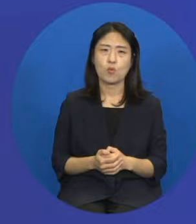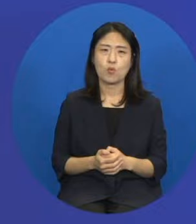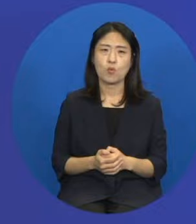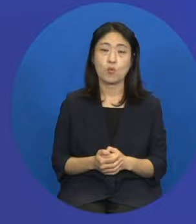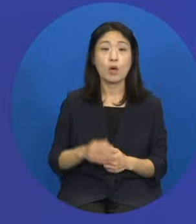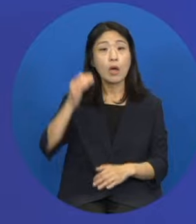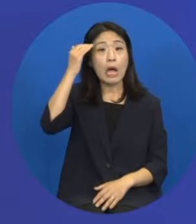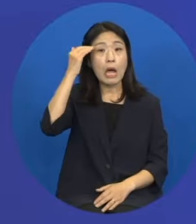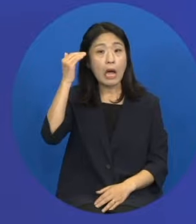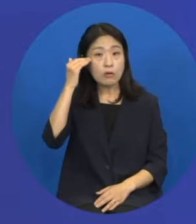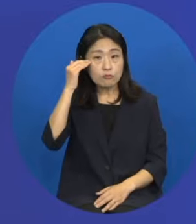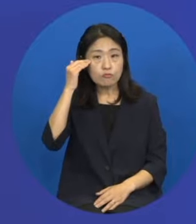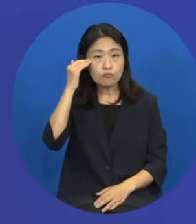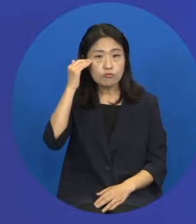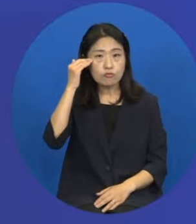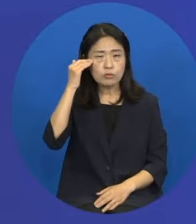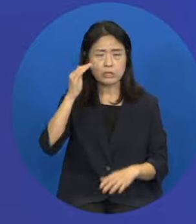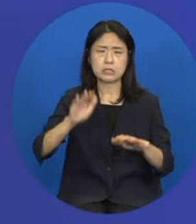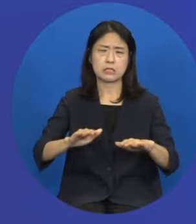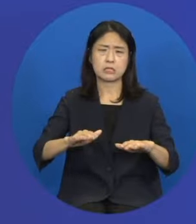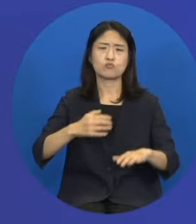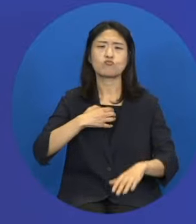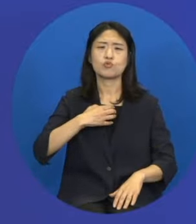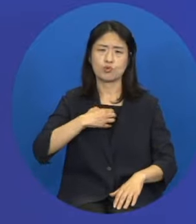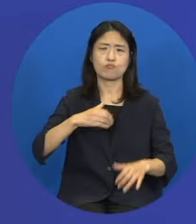흐름상 굉장히 위험한 시기에 와 있습니다.